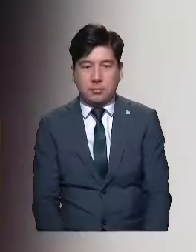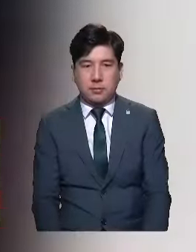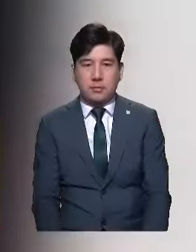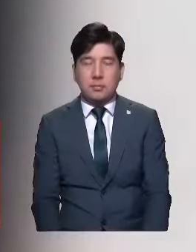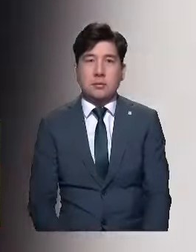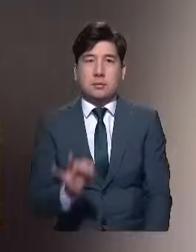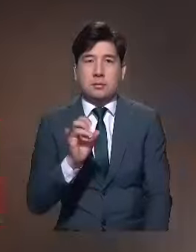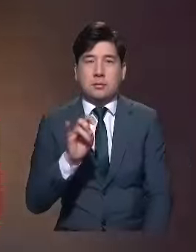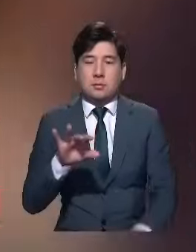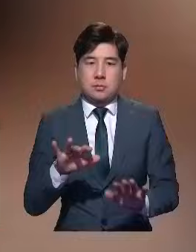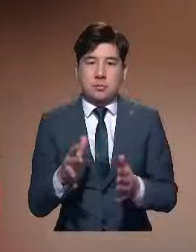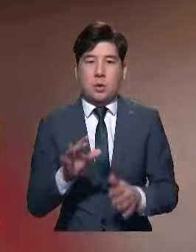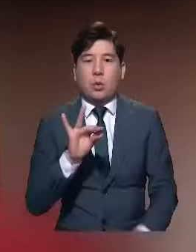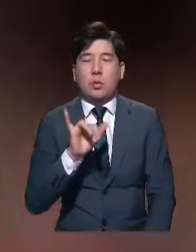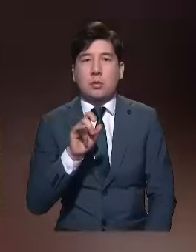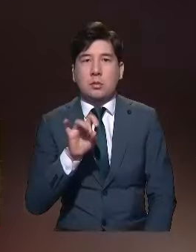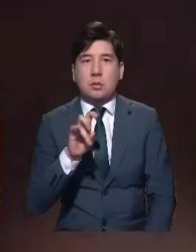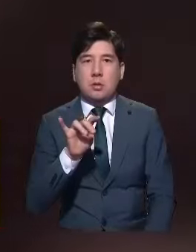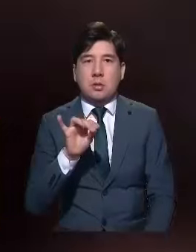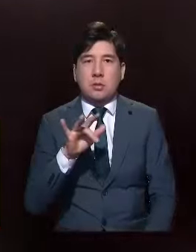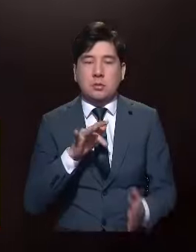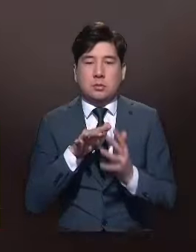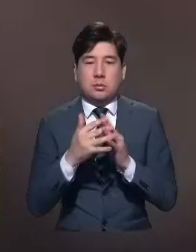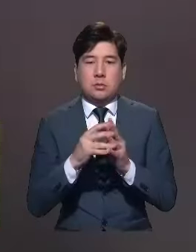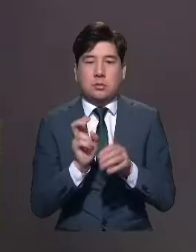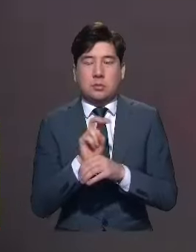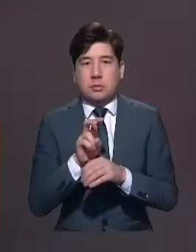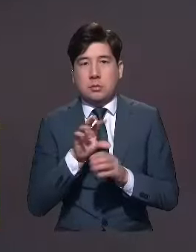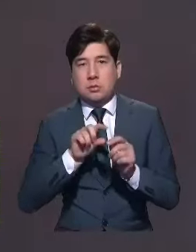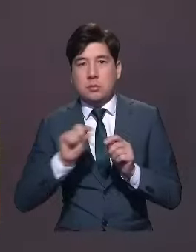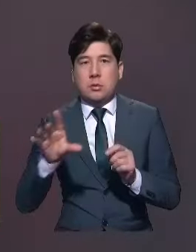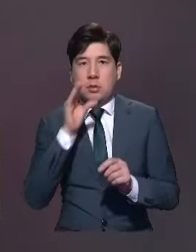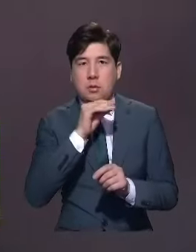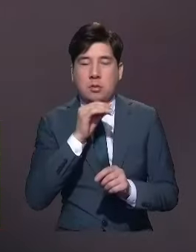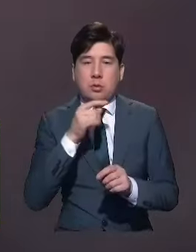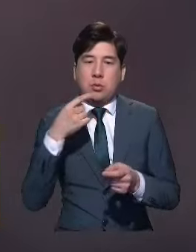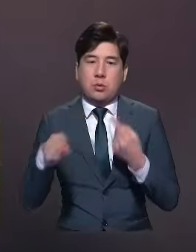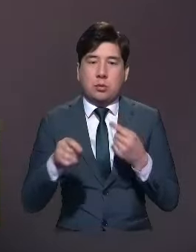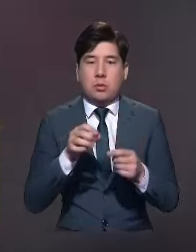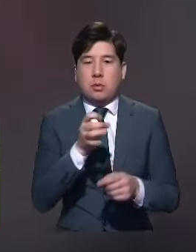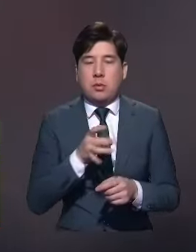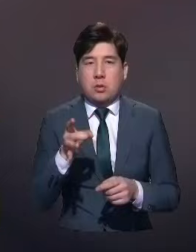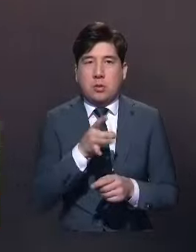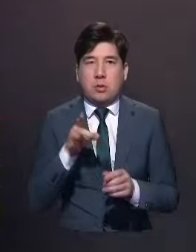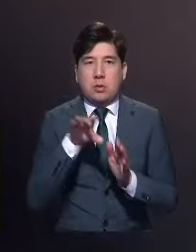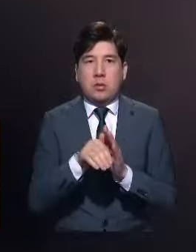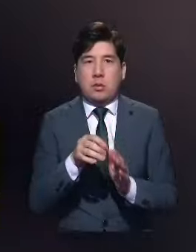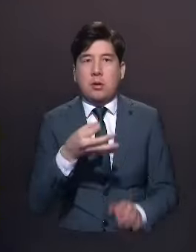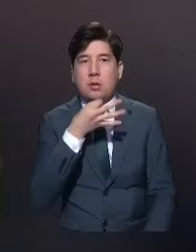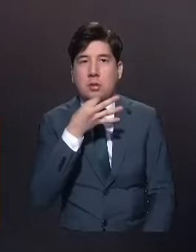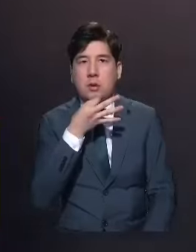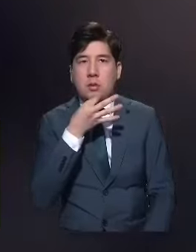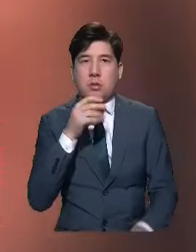Инцидент произошел в Узунагаше. Злоумышленнику удалось сбежать, но на следующий день его задержали в другом районе области. Подозреваемый ранее судим